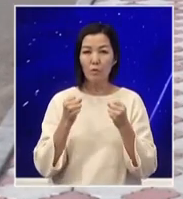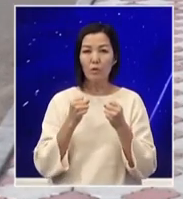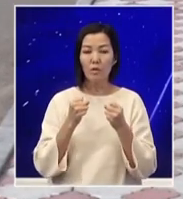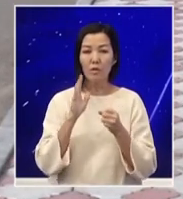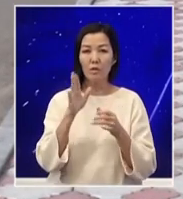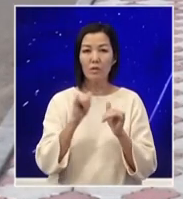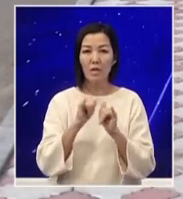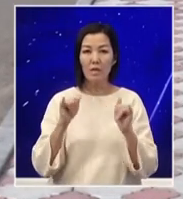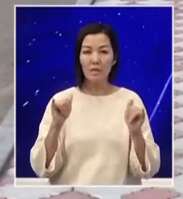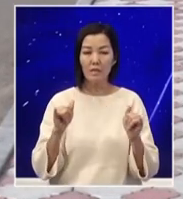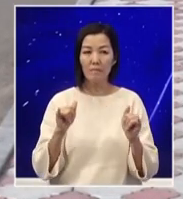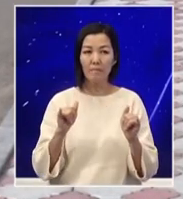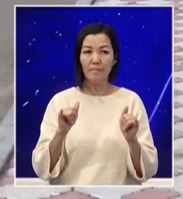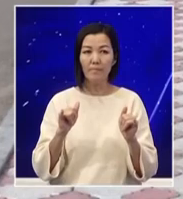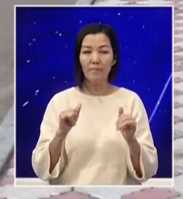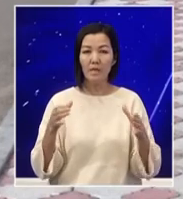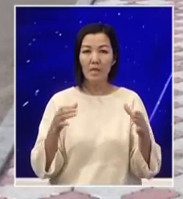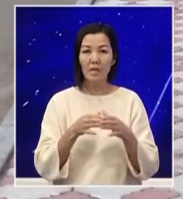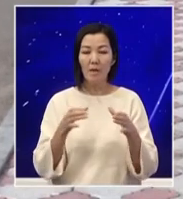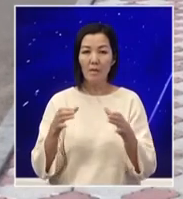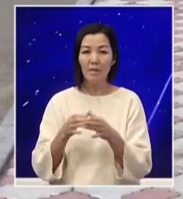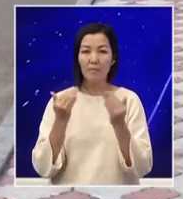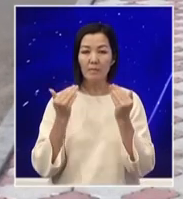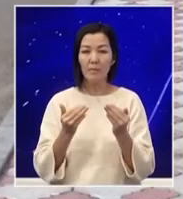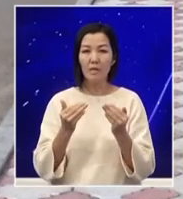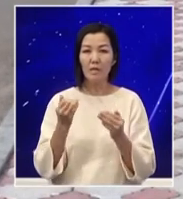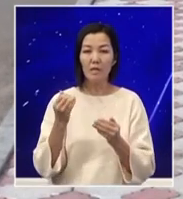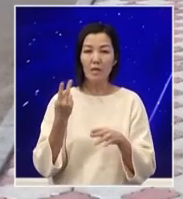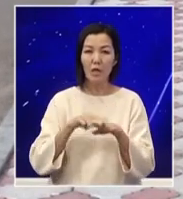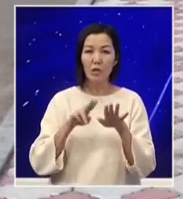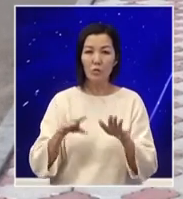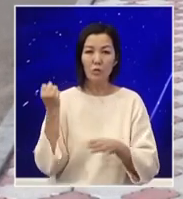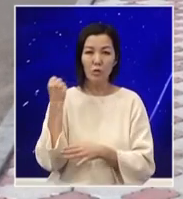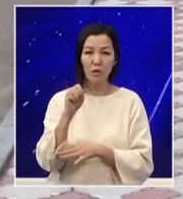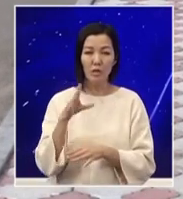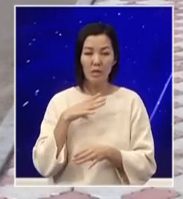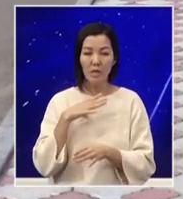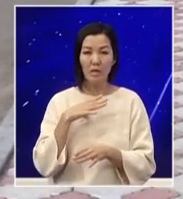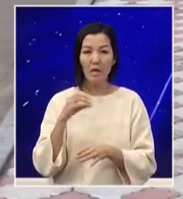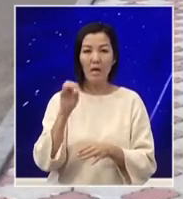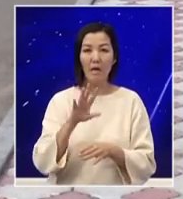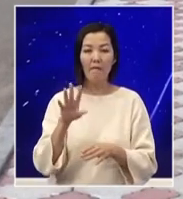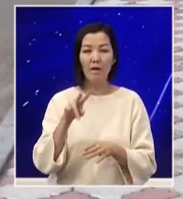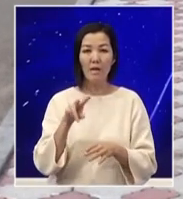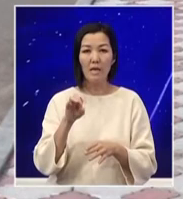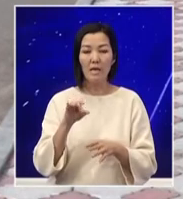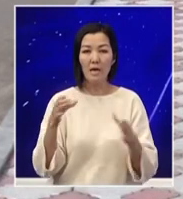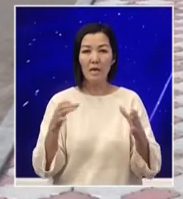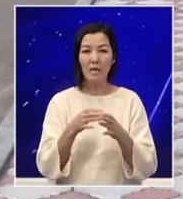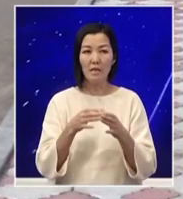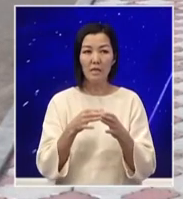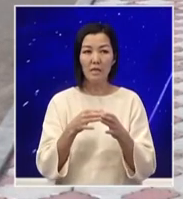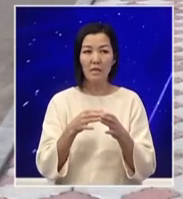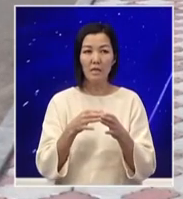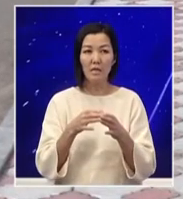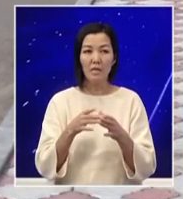жалғастырып, жаңағы енді біз енді командамыз биыл жүлделі екінші орын алғандықтан, біз енді Евролигаға жүлдем алғандықтан, біз